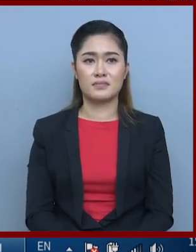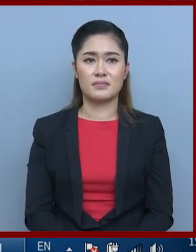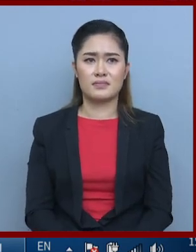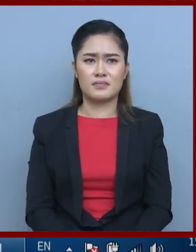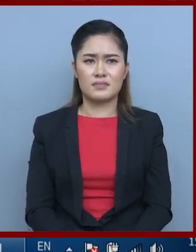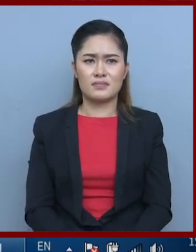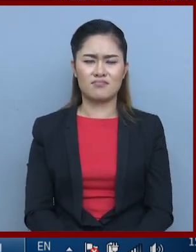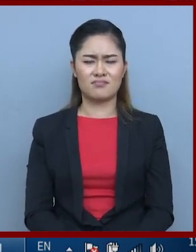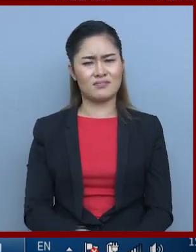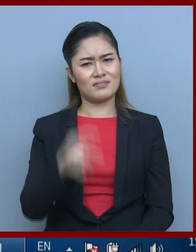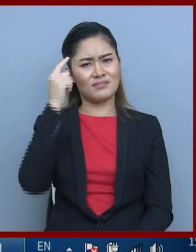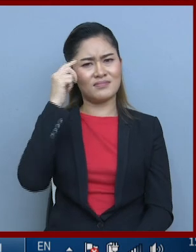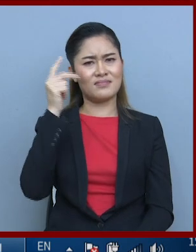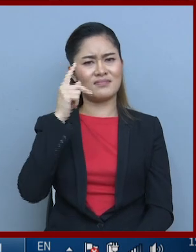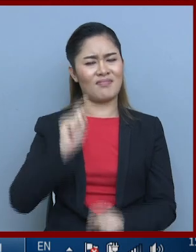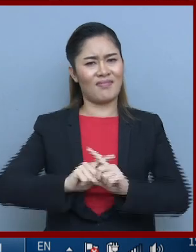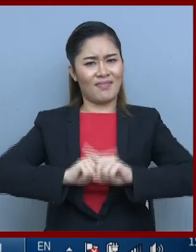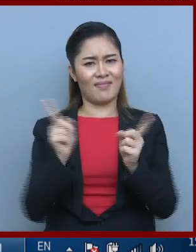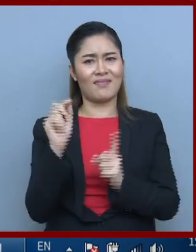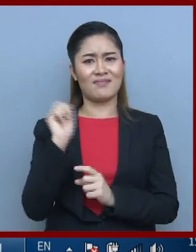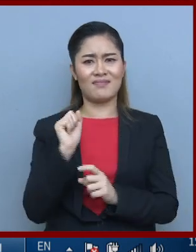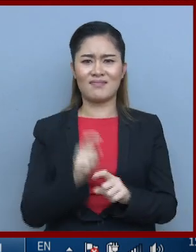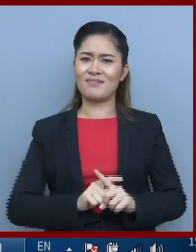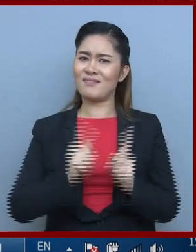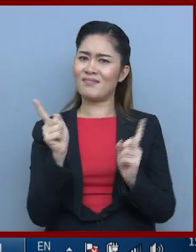รู้สึกว่าแปลกๆไหม